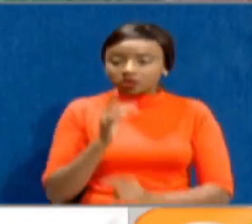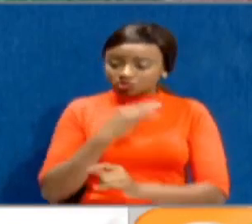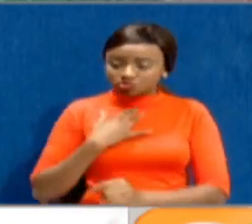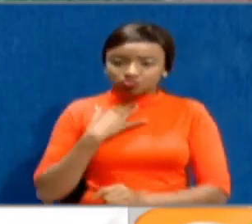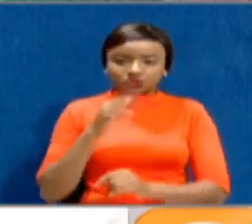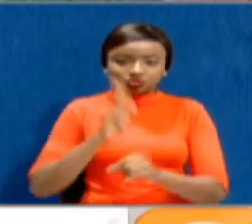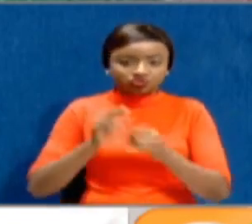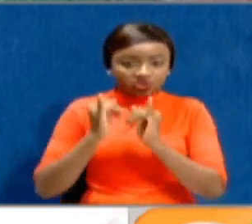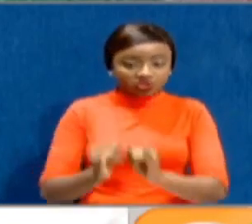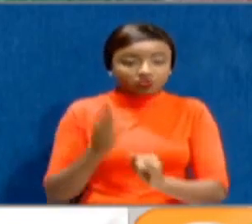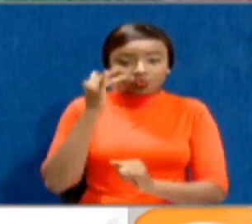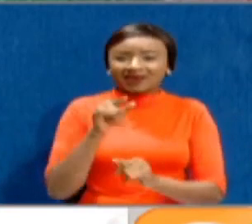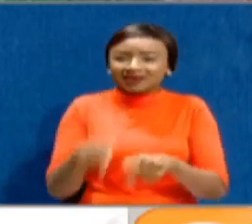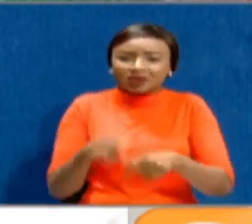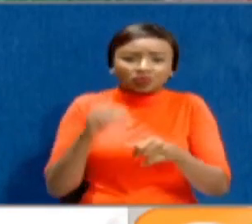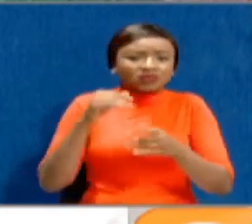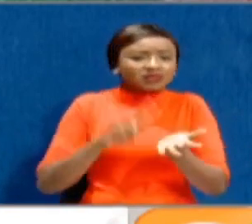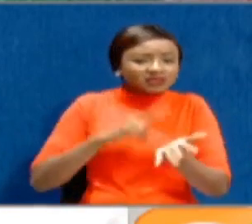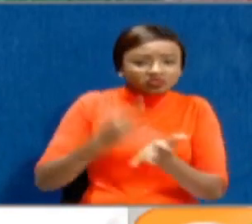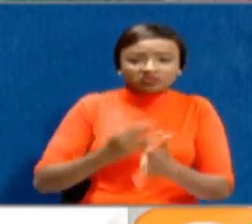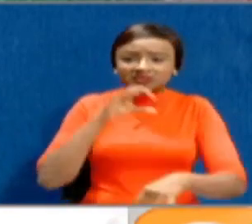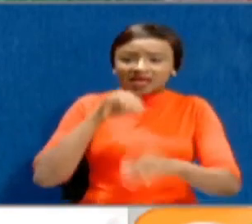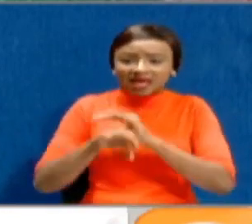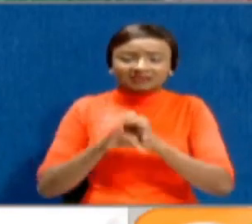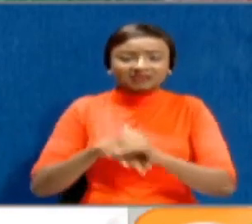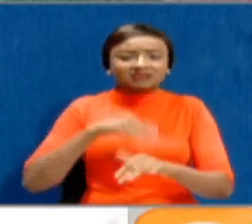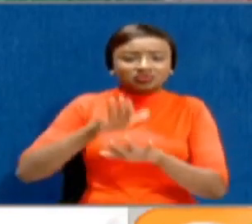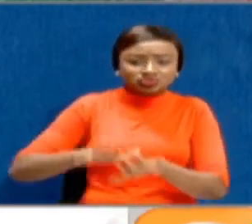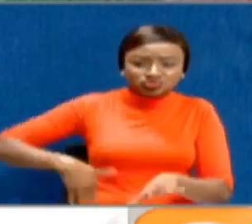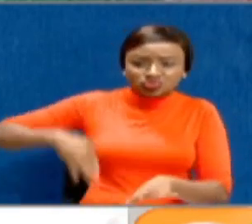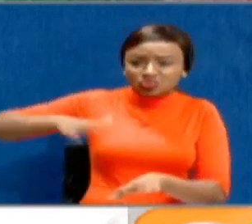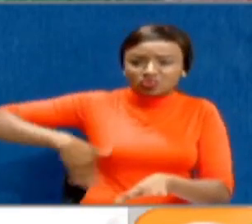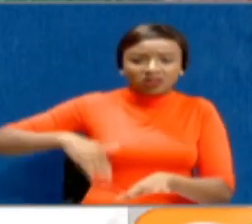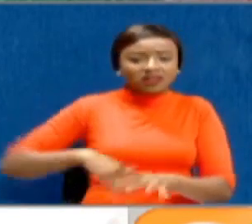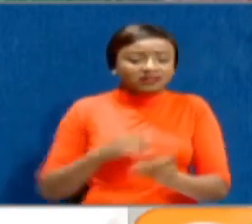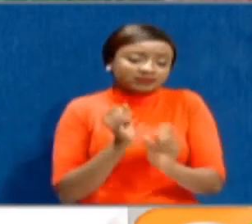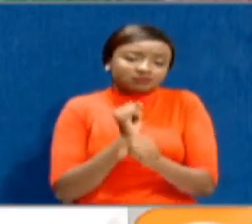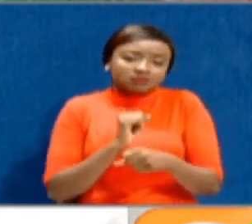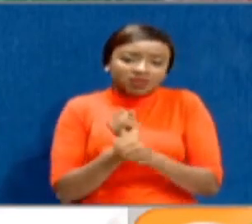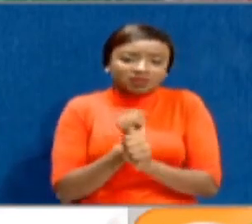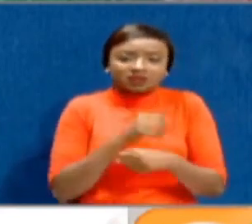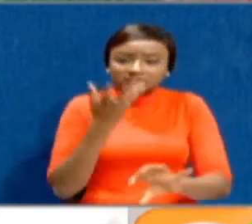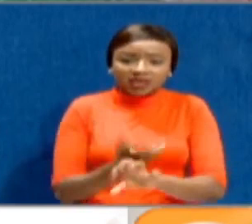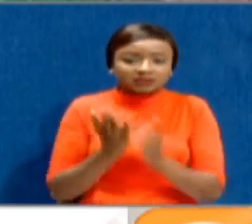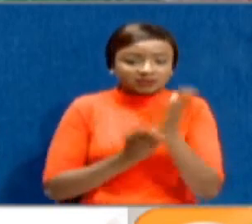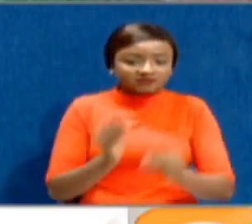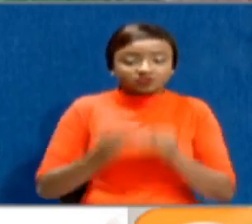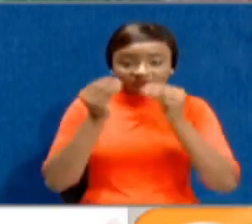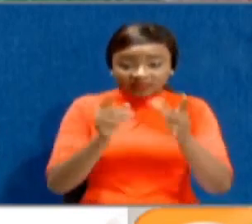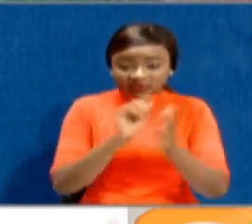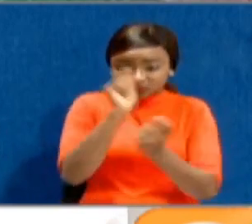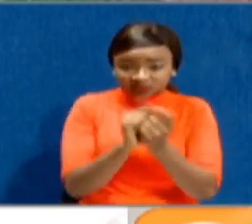magavana Wycliffe Oparanya anasema kucheleweshwa kwa usambazaji wa fedha kwa kaunti kumelemaza utoaji wa huduma muhimu hasa katika sekta ya